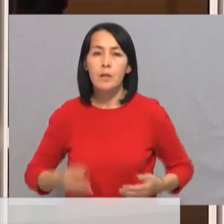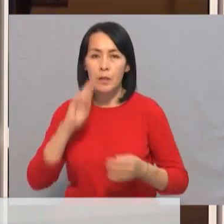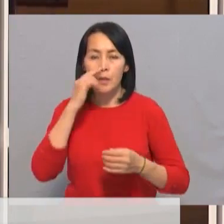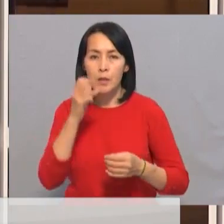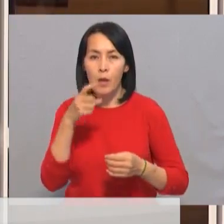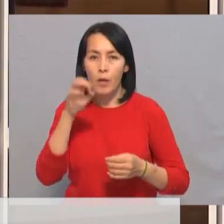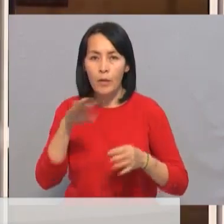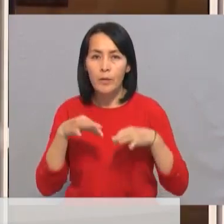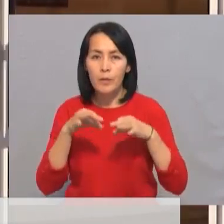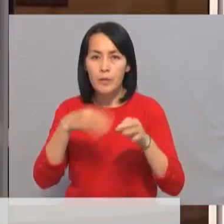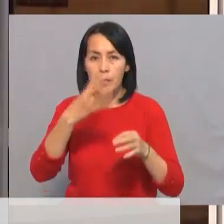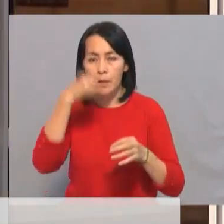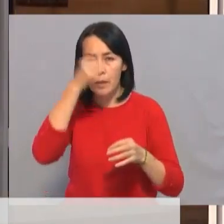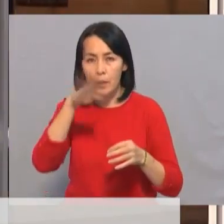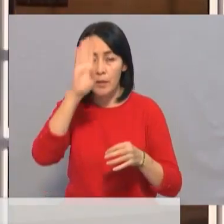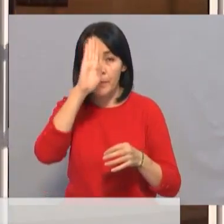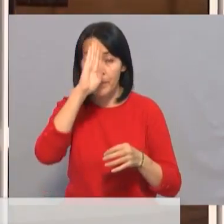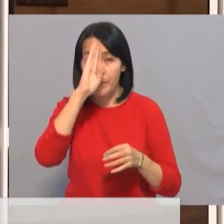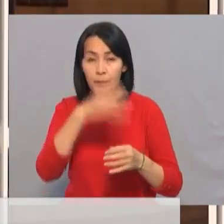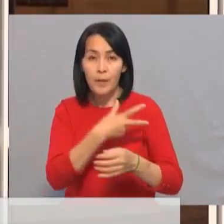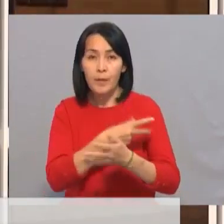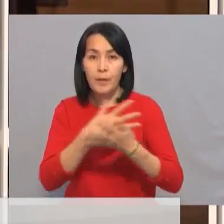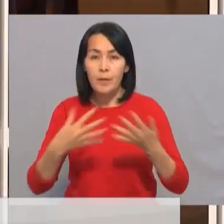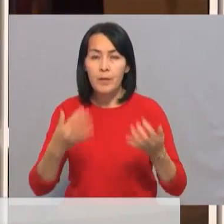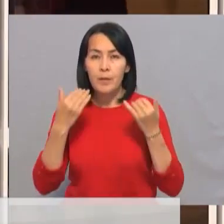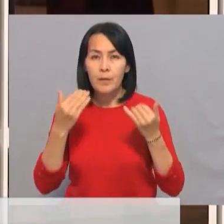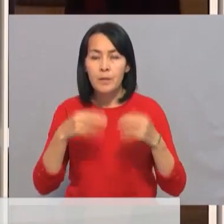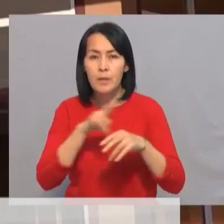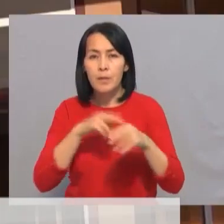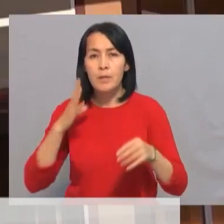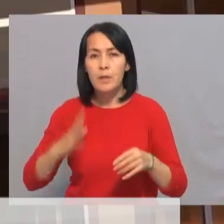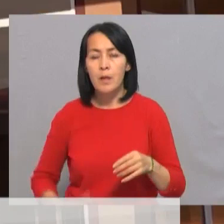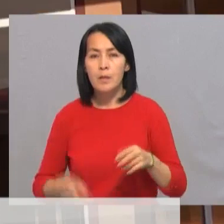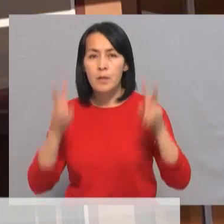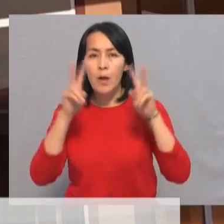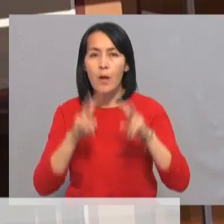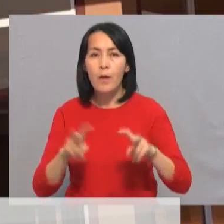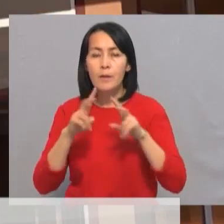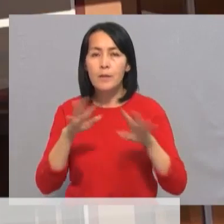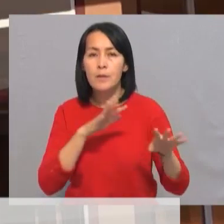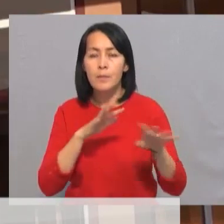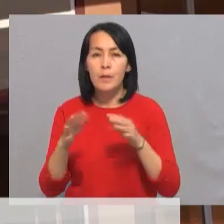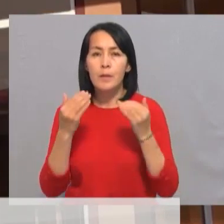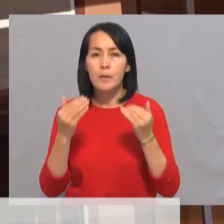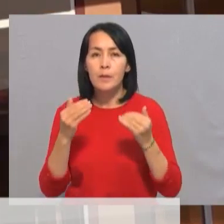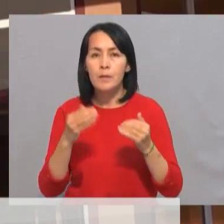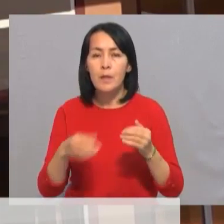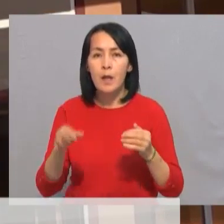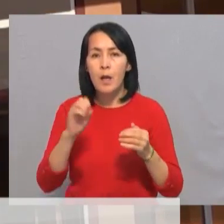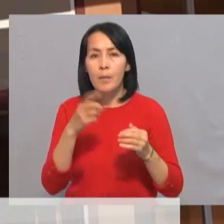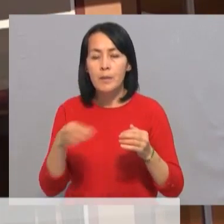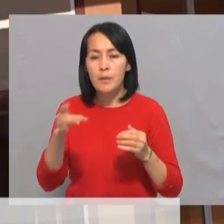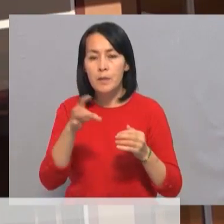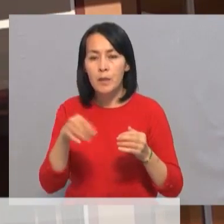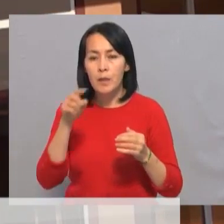Ауди под управлением 40-летнего мужчины наркоборцы департамента полиции остановили в ходе проведения специальных мероприятий на территории Абайского